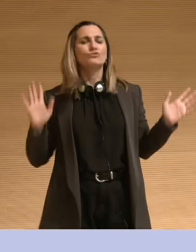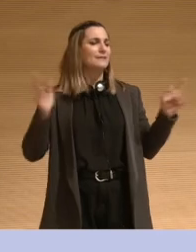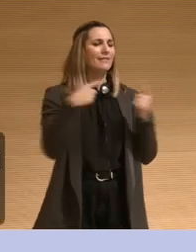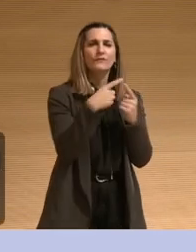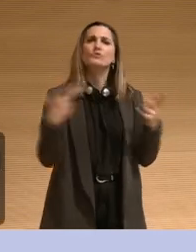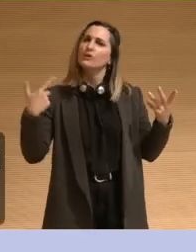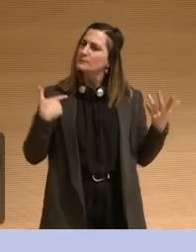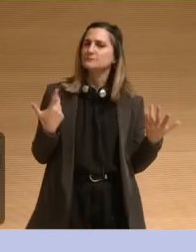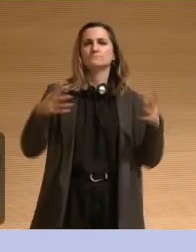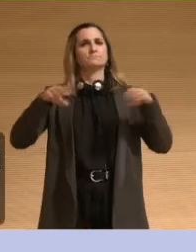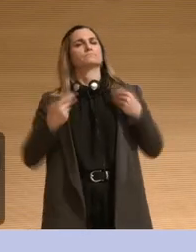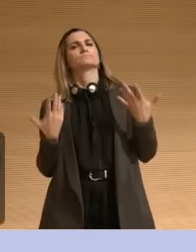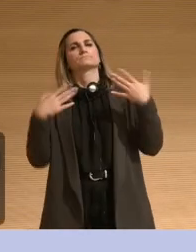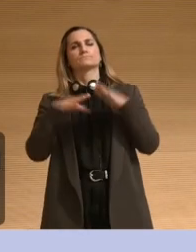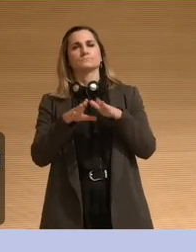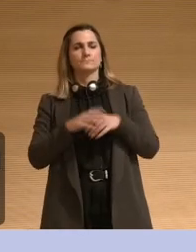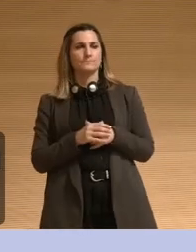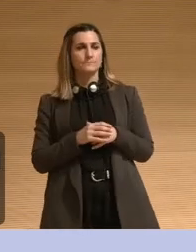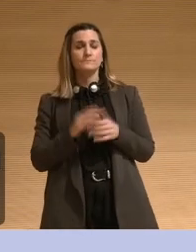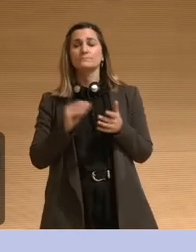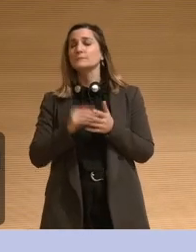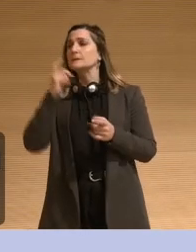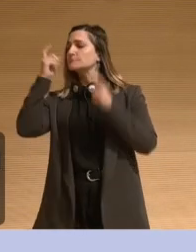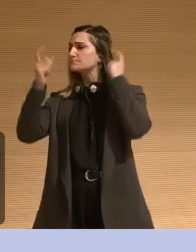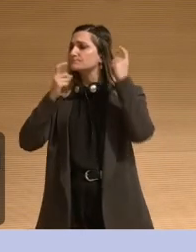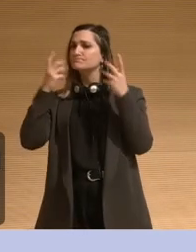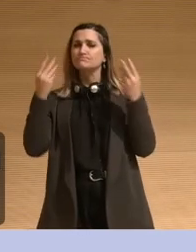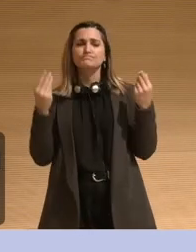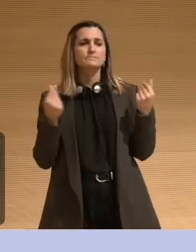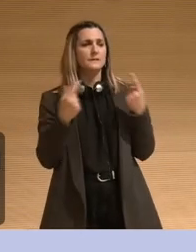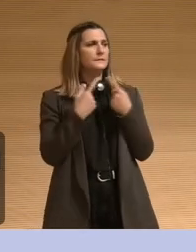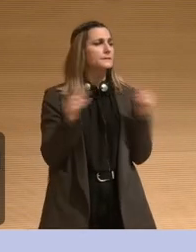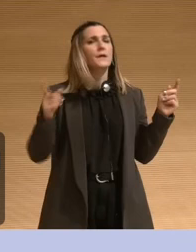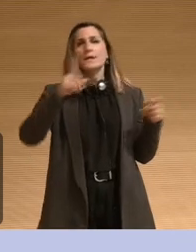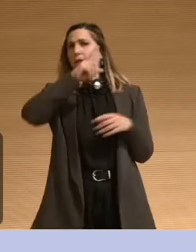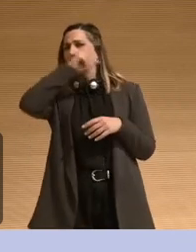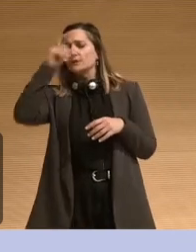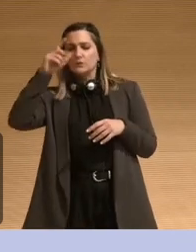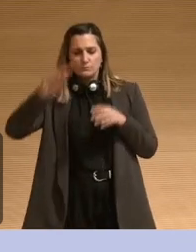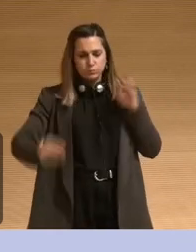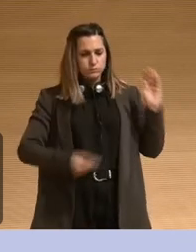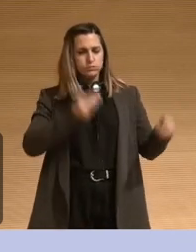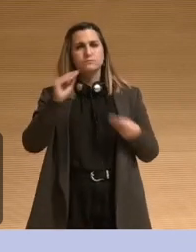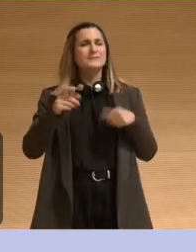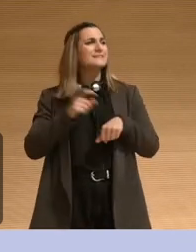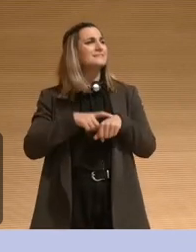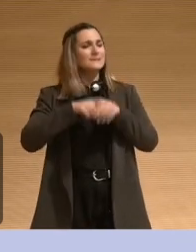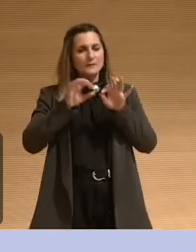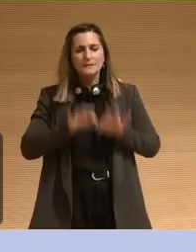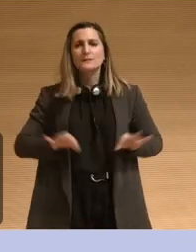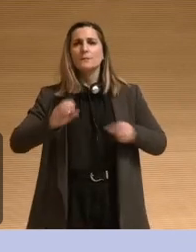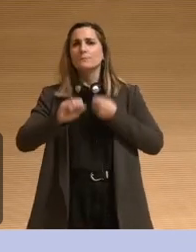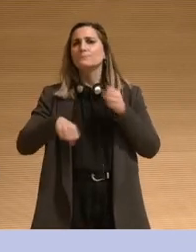έχει. Κύριε Τρίκα, αναρωτιέμαι ποιες ιδιαιτερότητες ή ποιες δυσκολίες αντιμετωπίσατε προσπαθώντας να στήσετε τους εγκλεισμούς